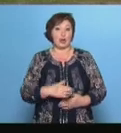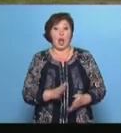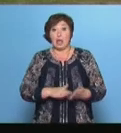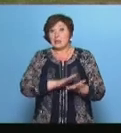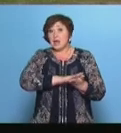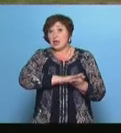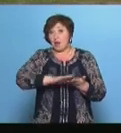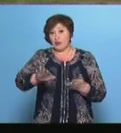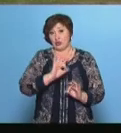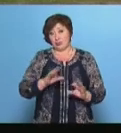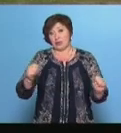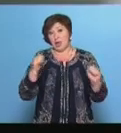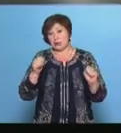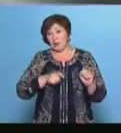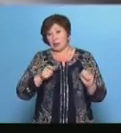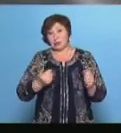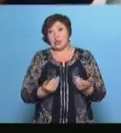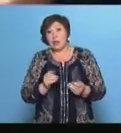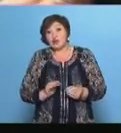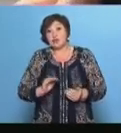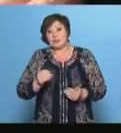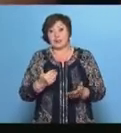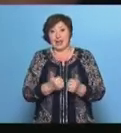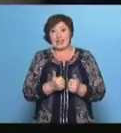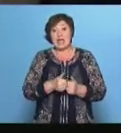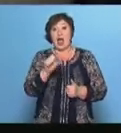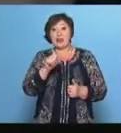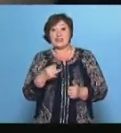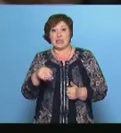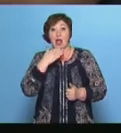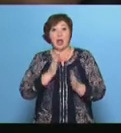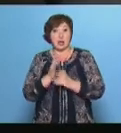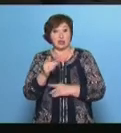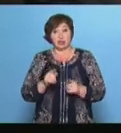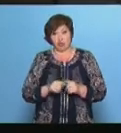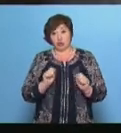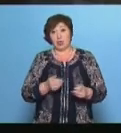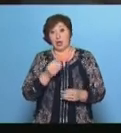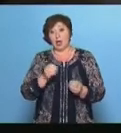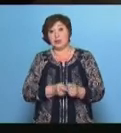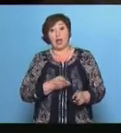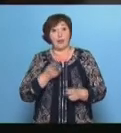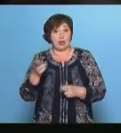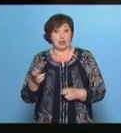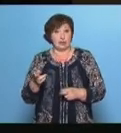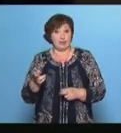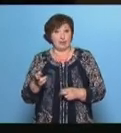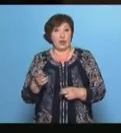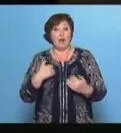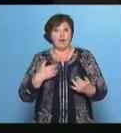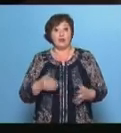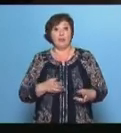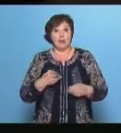объясняют спортсмены. Небольшие подъемы и спуски есть в Агрызском лесу, но до него еще нужно добраться. Видите, вроде рядом, да, сколько уж